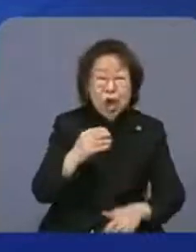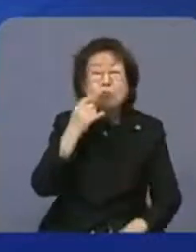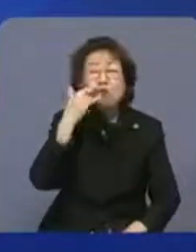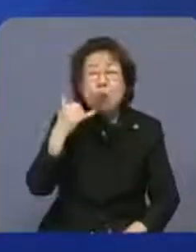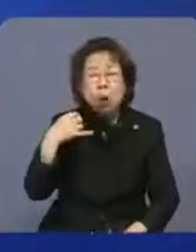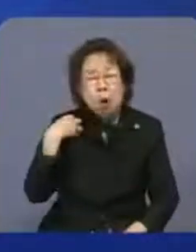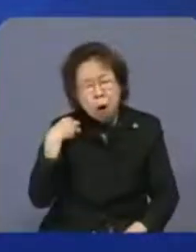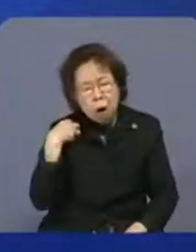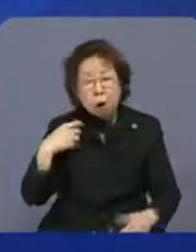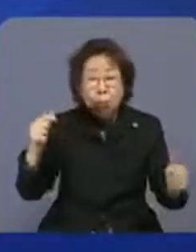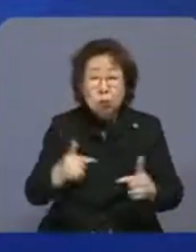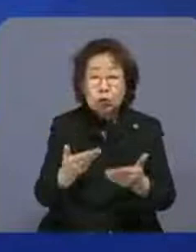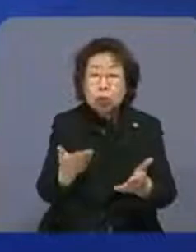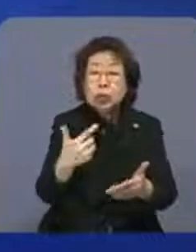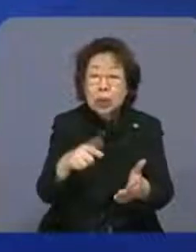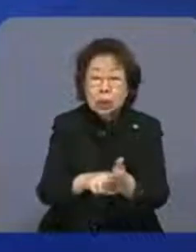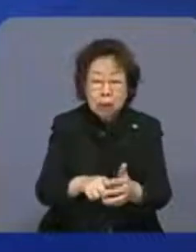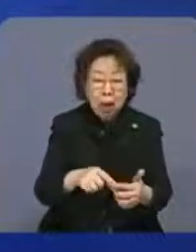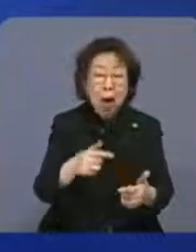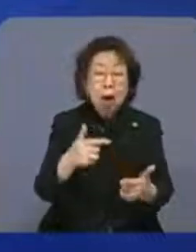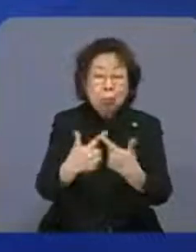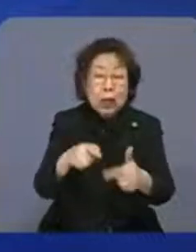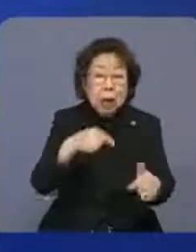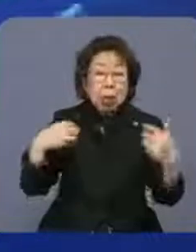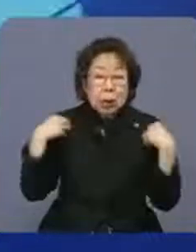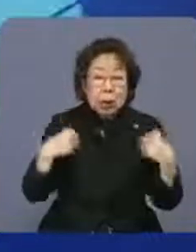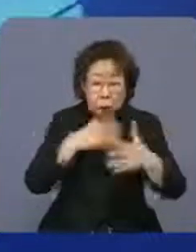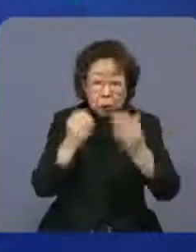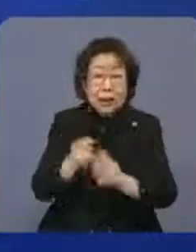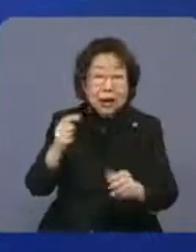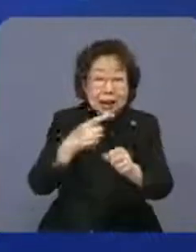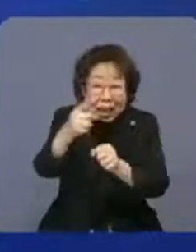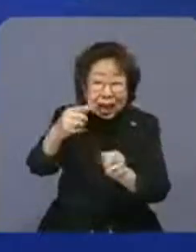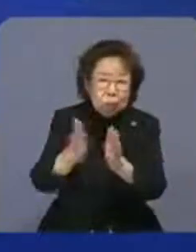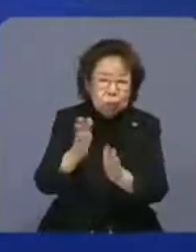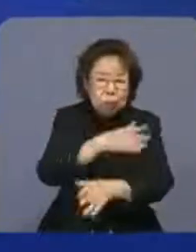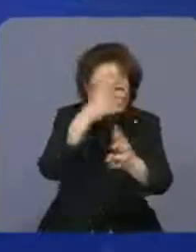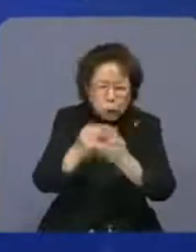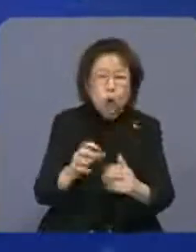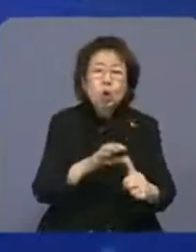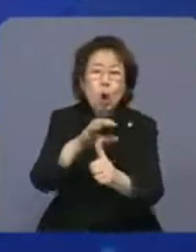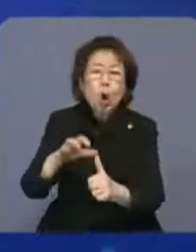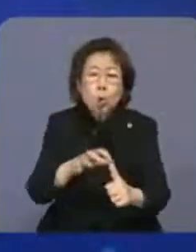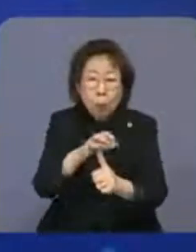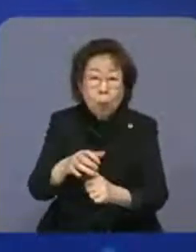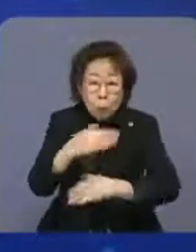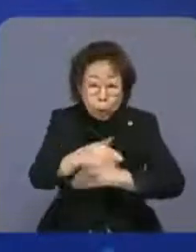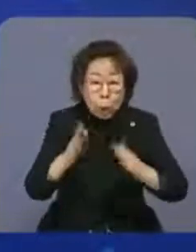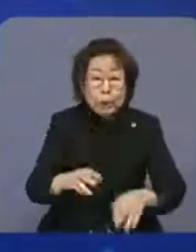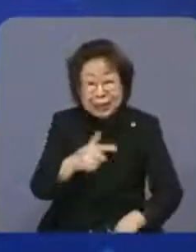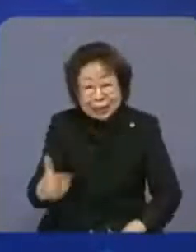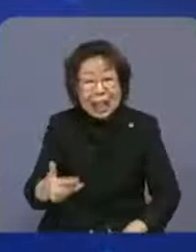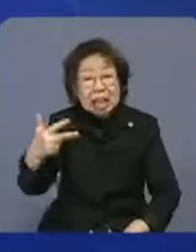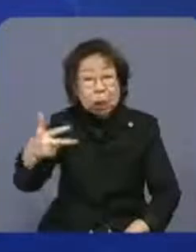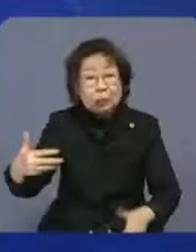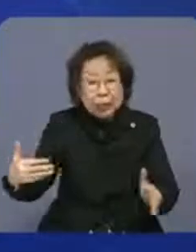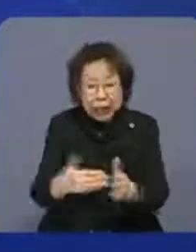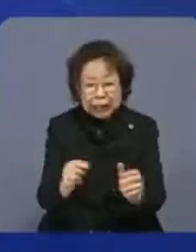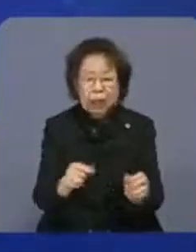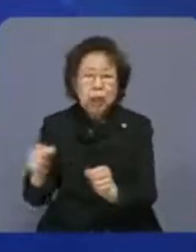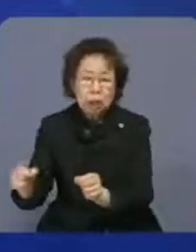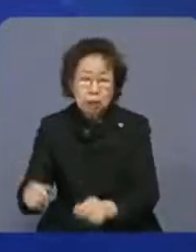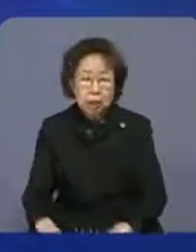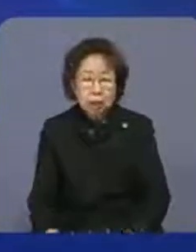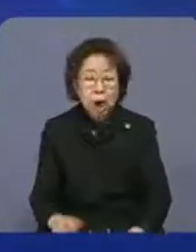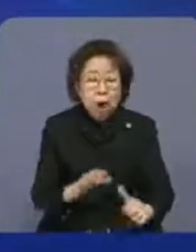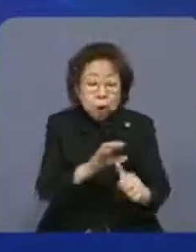덜어주기 위해서 부산교육청이 내년부터 모든 초등학교의 돌봄교실 운영을 저녁 7시까지 늘리기로 했습니다. 그런데